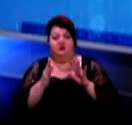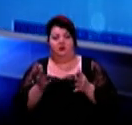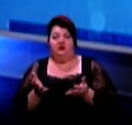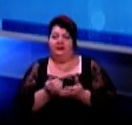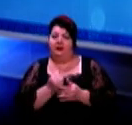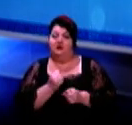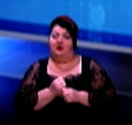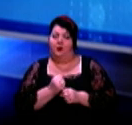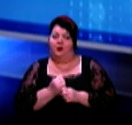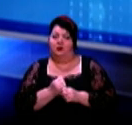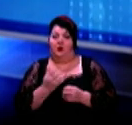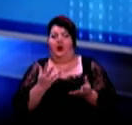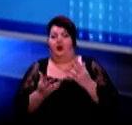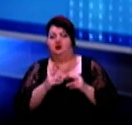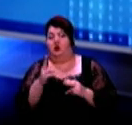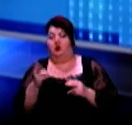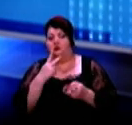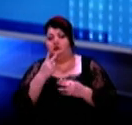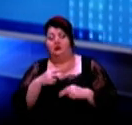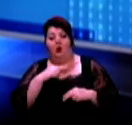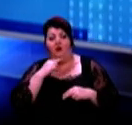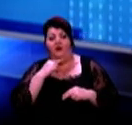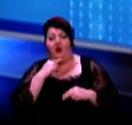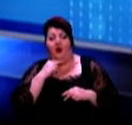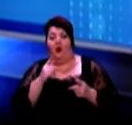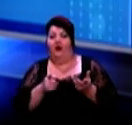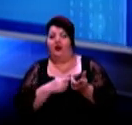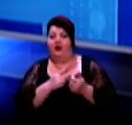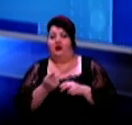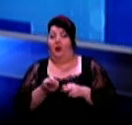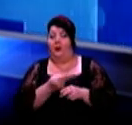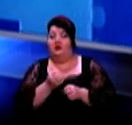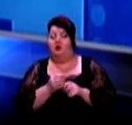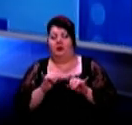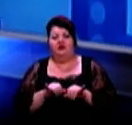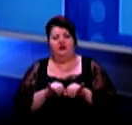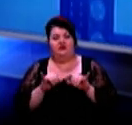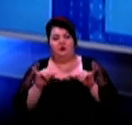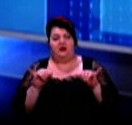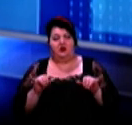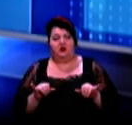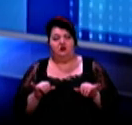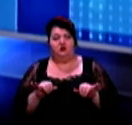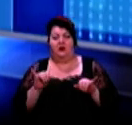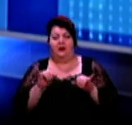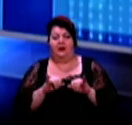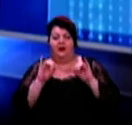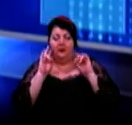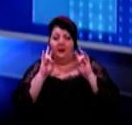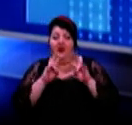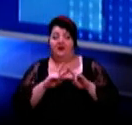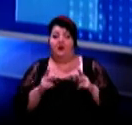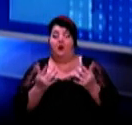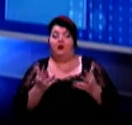роботу. Якщо хто звертав увагу, то кількість безробітних в Україні збільшується. І невідомо, скільки